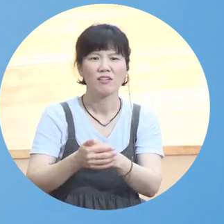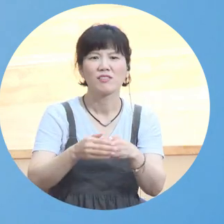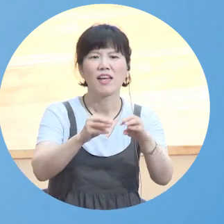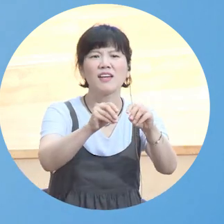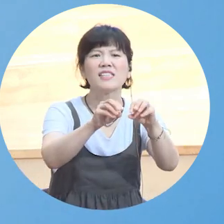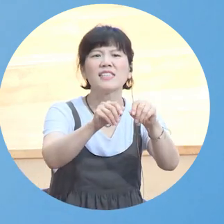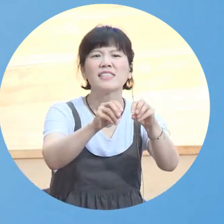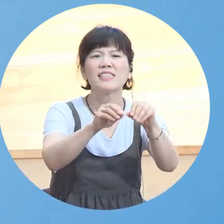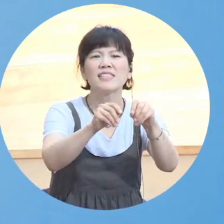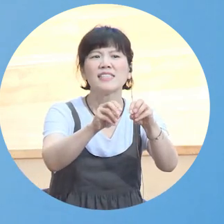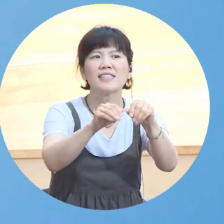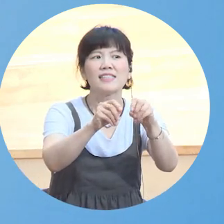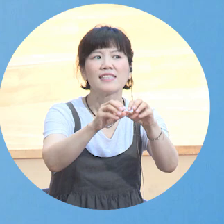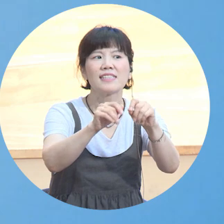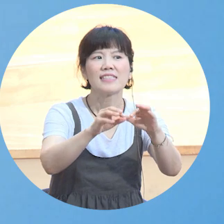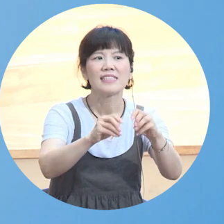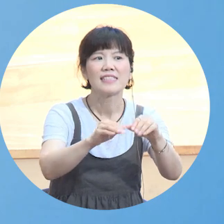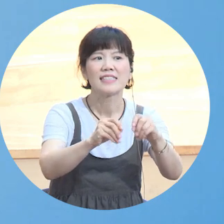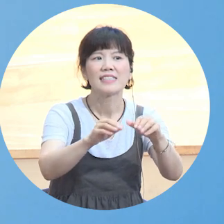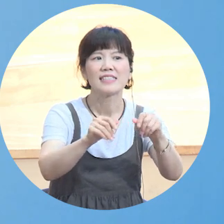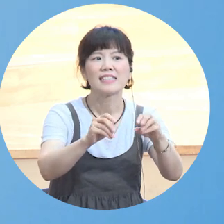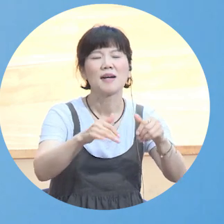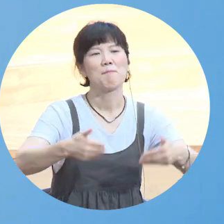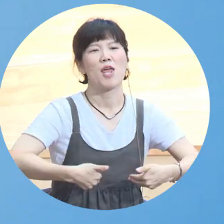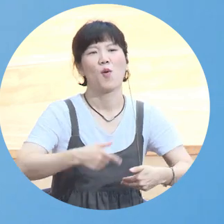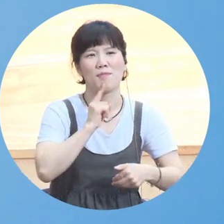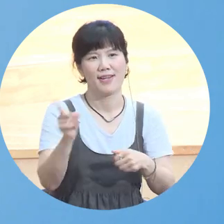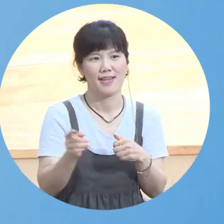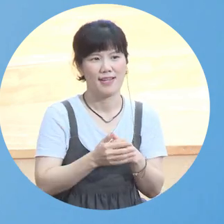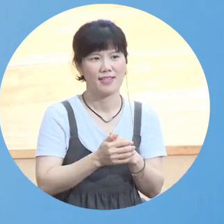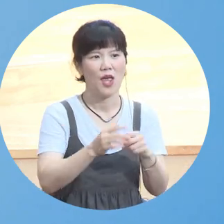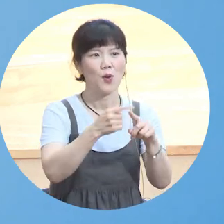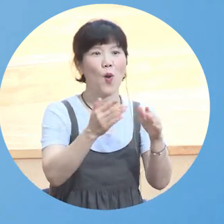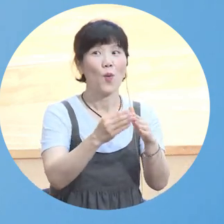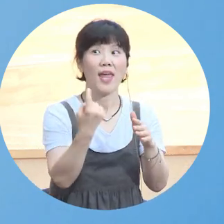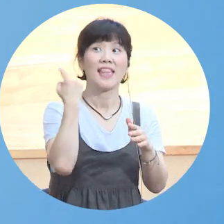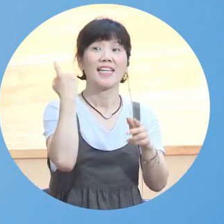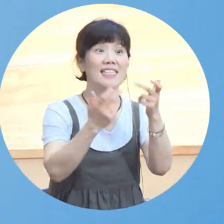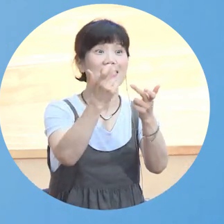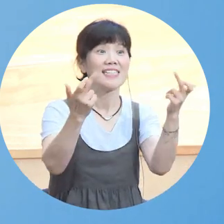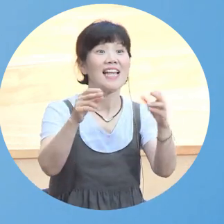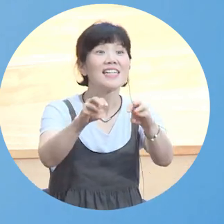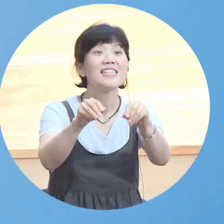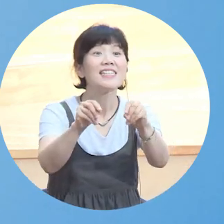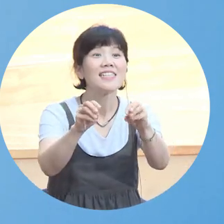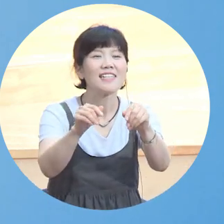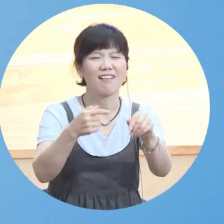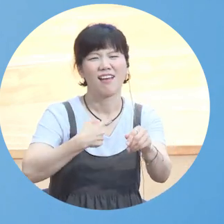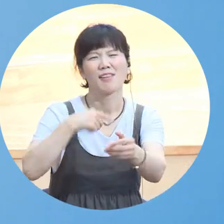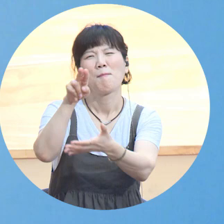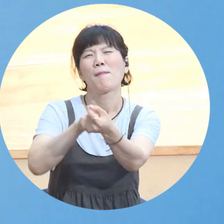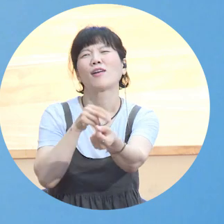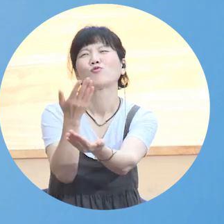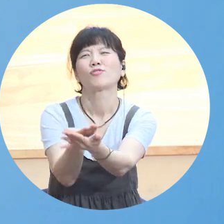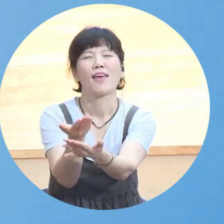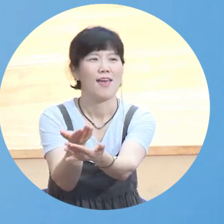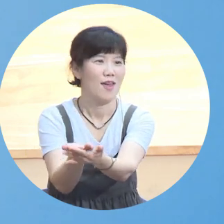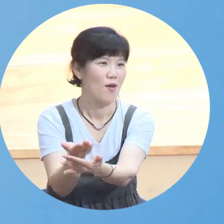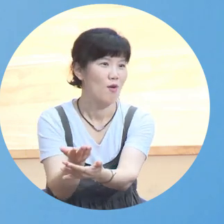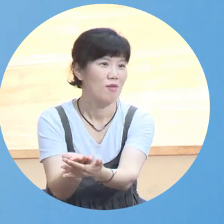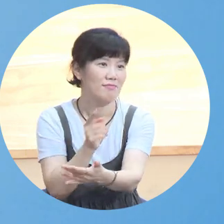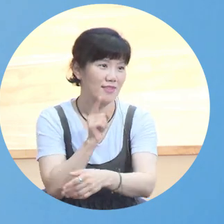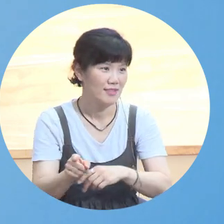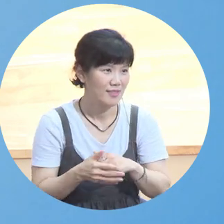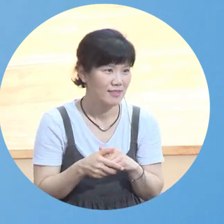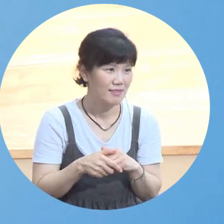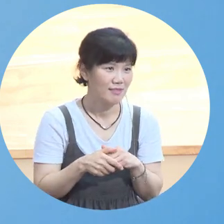필요한데 교회 뒷산의 흙을 저에게 매가 가시면 안 되겠습니까 매